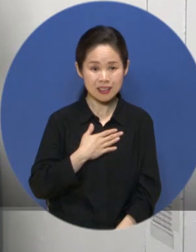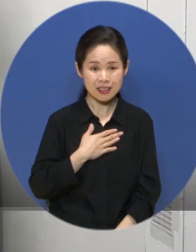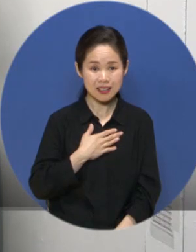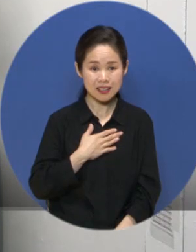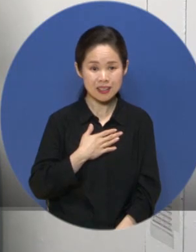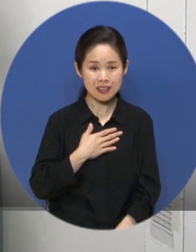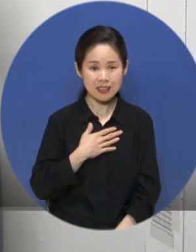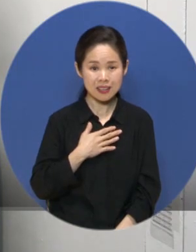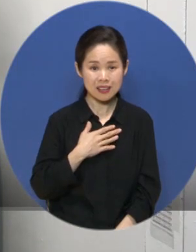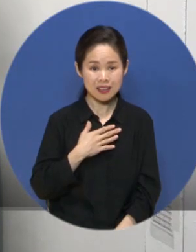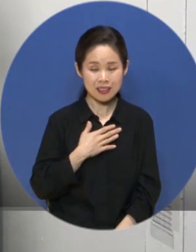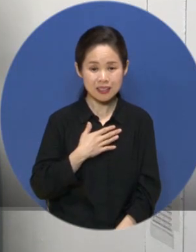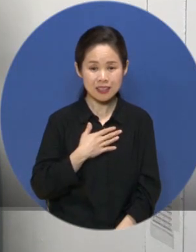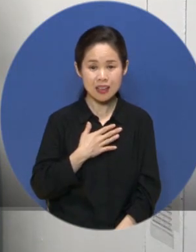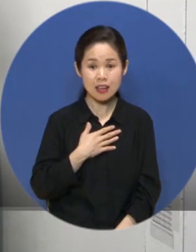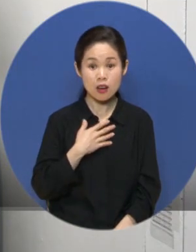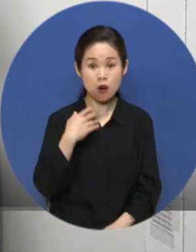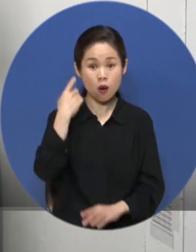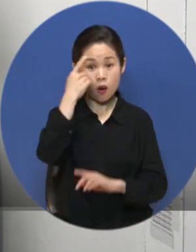저의